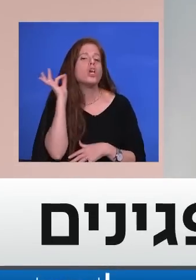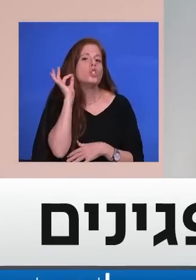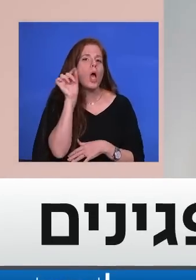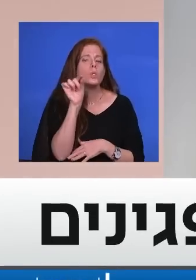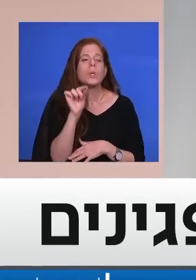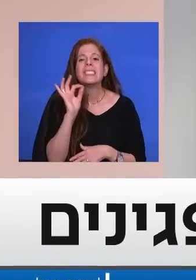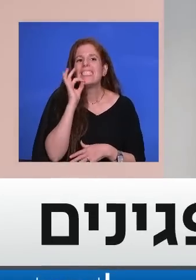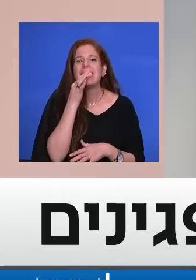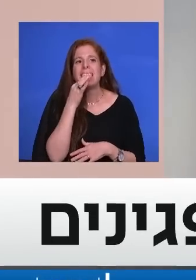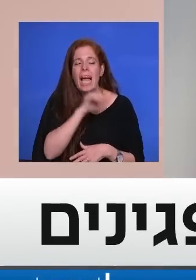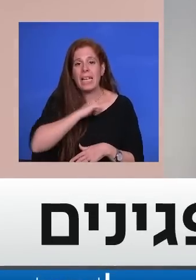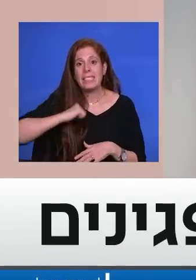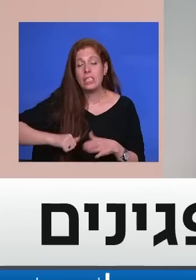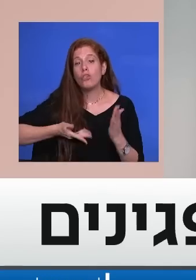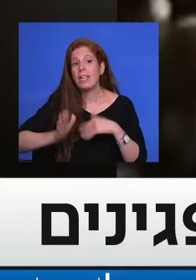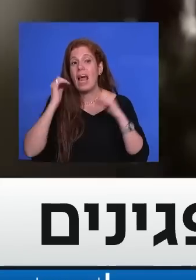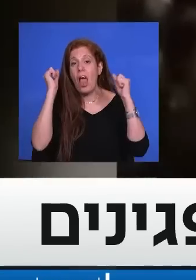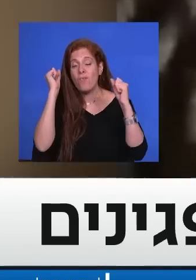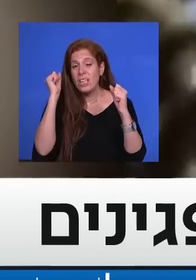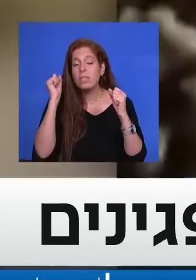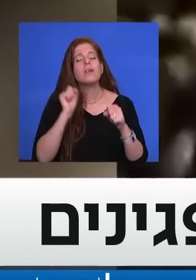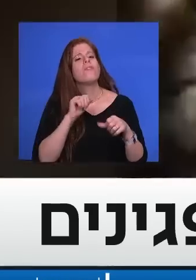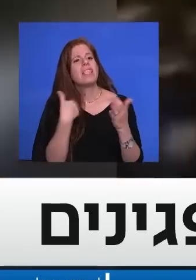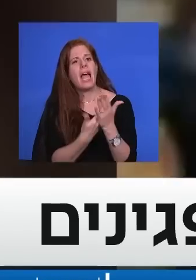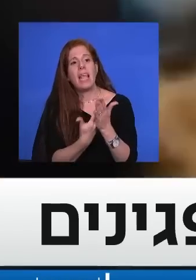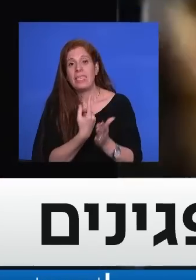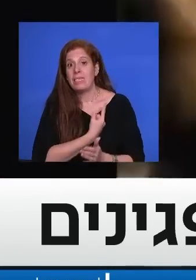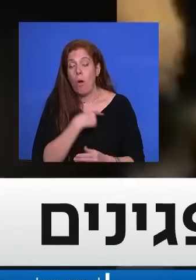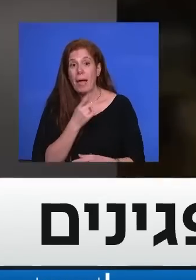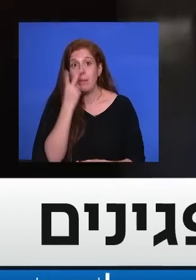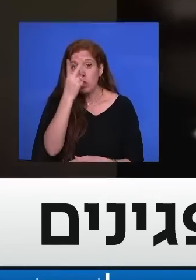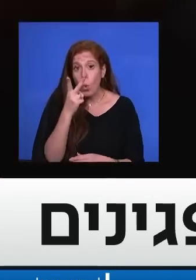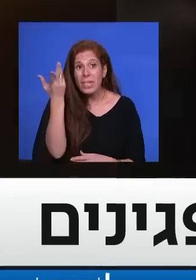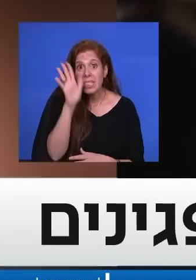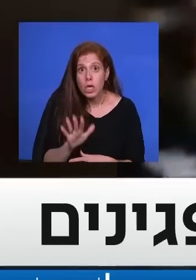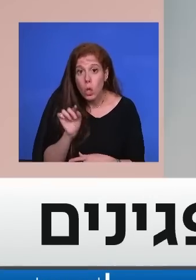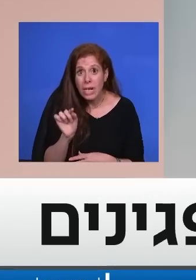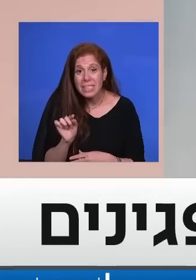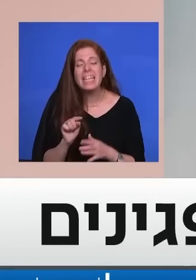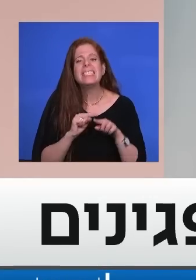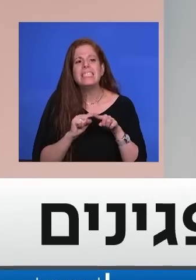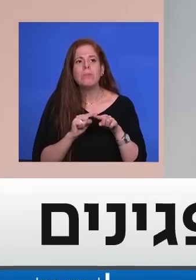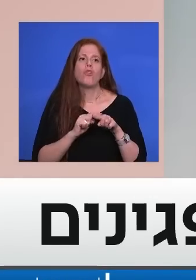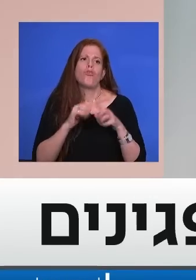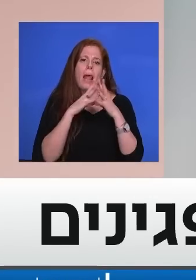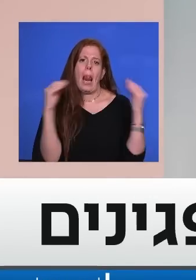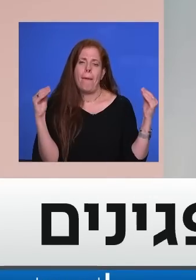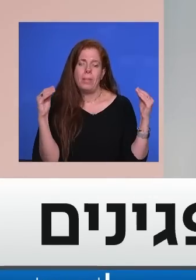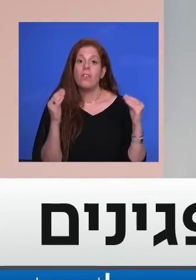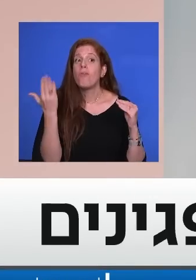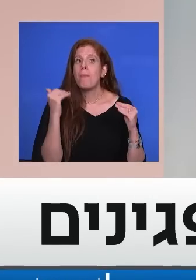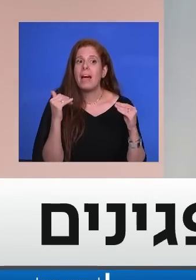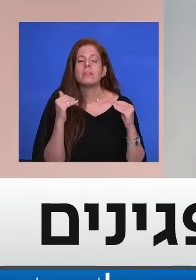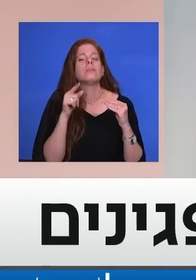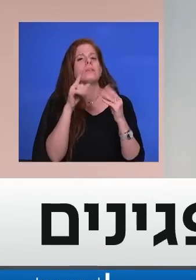סינית שיצאה להפגין, תיעדה את עצמה אומרת, אם תראו את הסרטון הזה, סימן שנעלמתי, הנבואה התגשמה, מאז היא הועלמה מעל